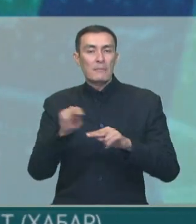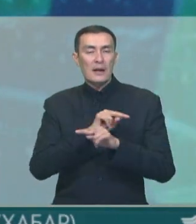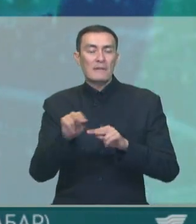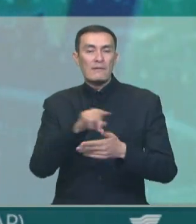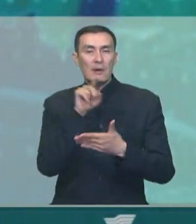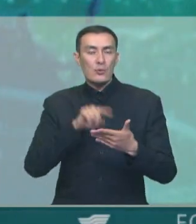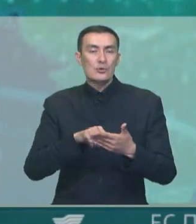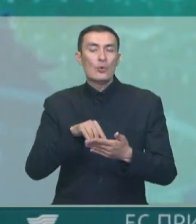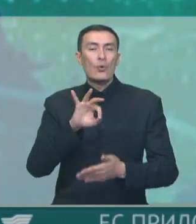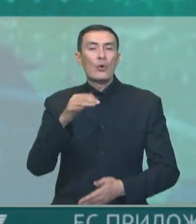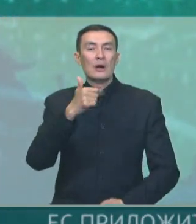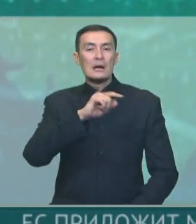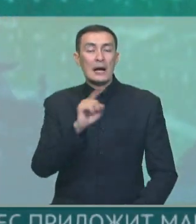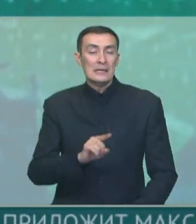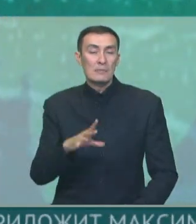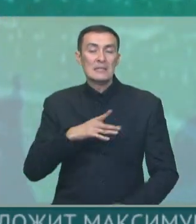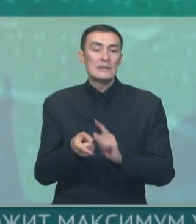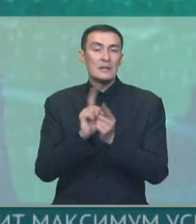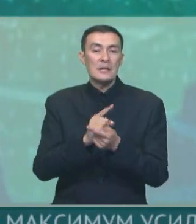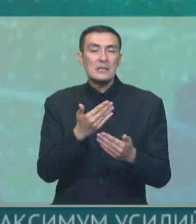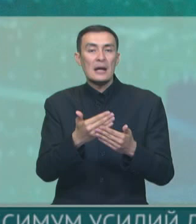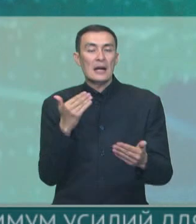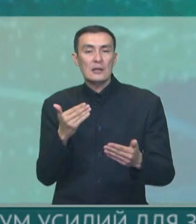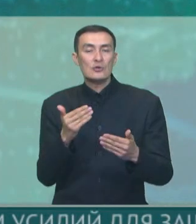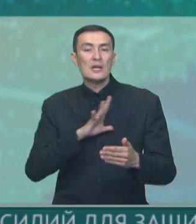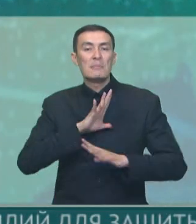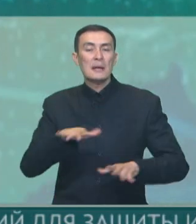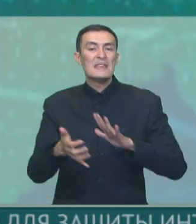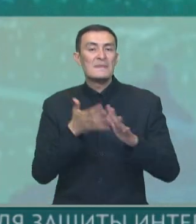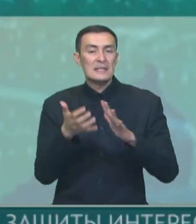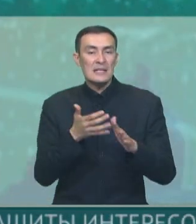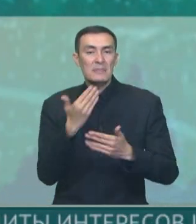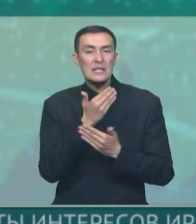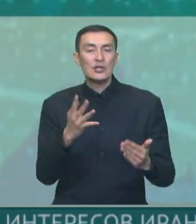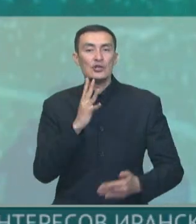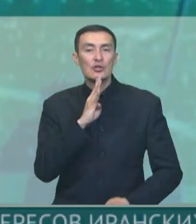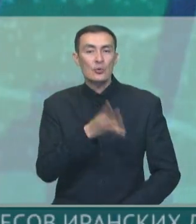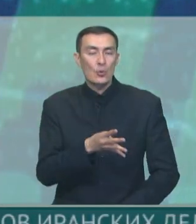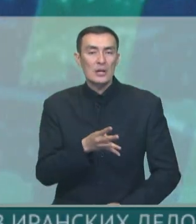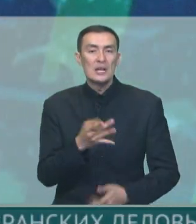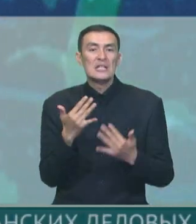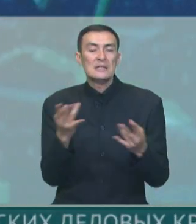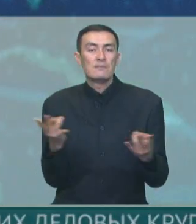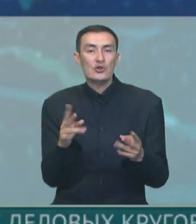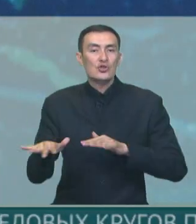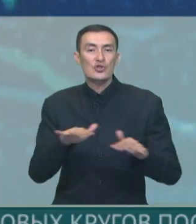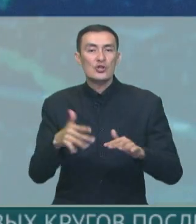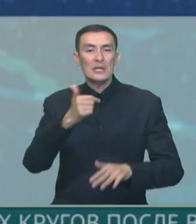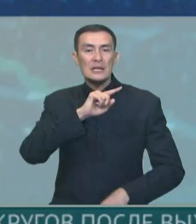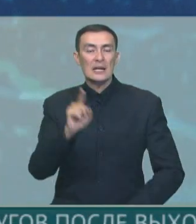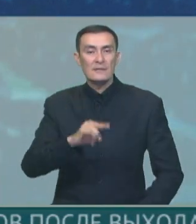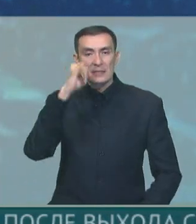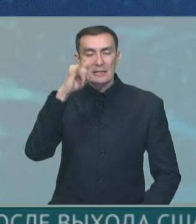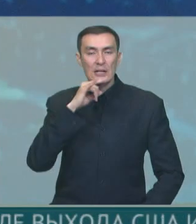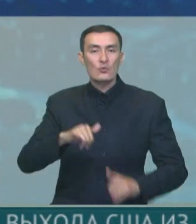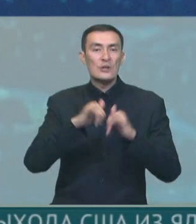газа и газоснабжения. Изменения позволят предупредить дефицит. За последние 4 года спрос на сжиженный газ в Казахстане